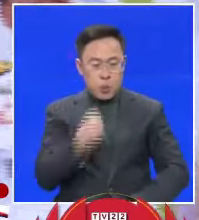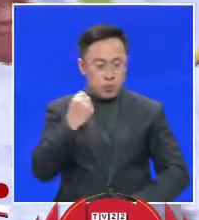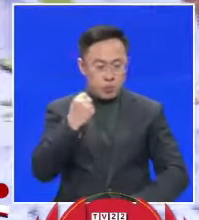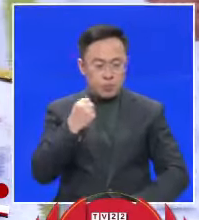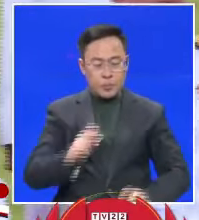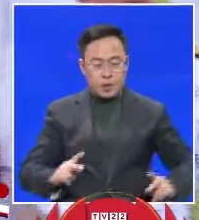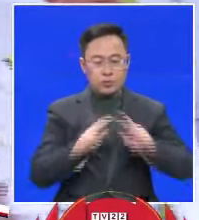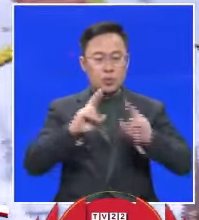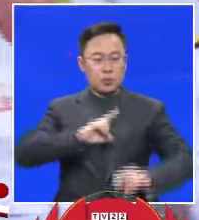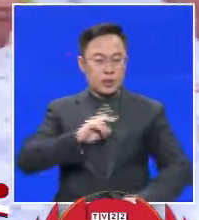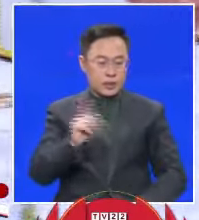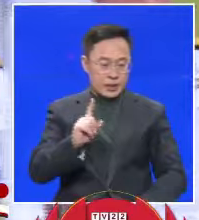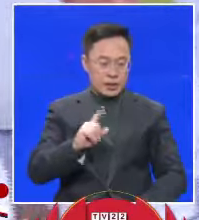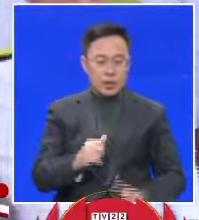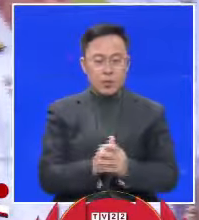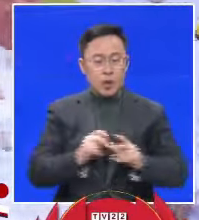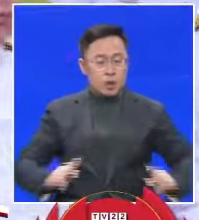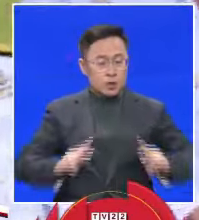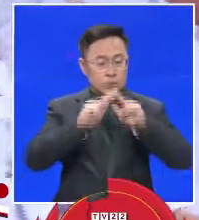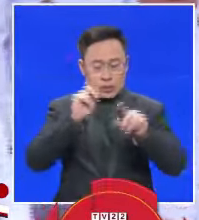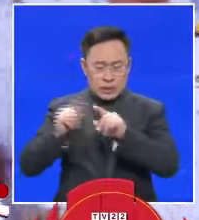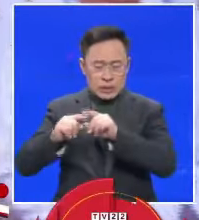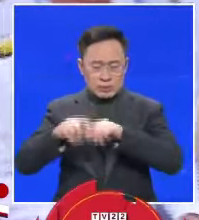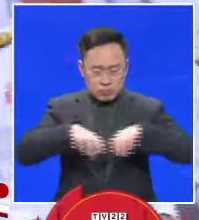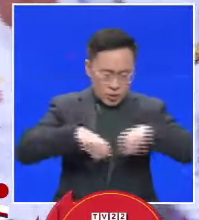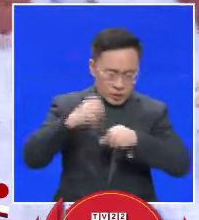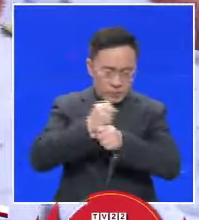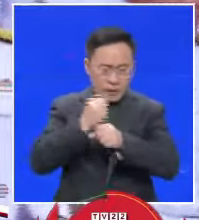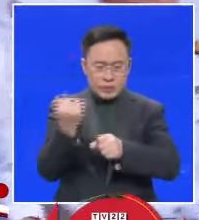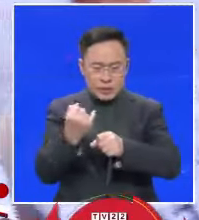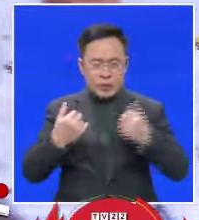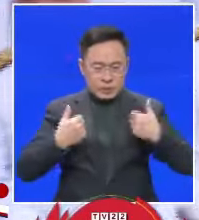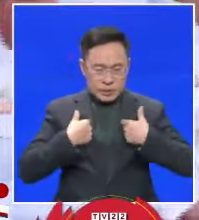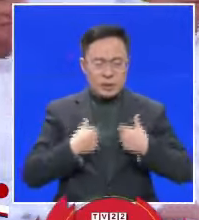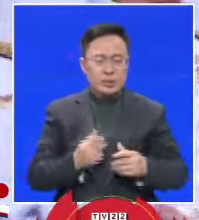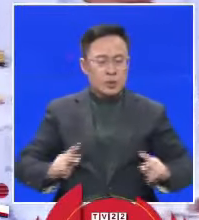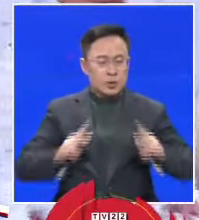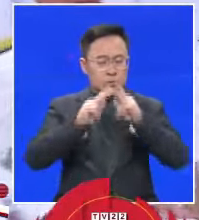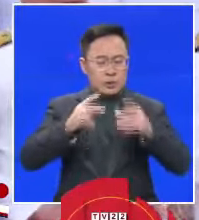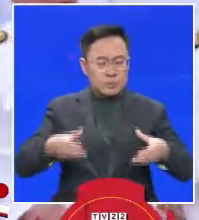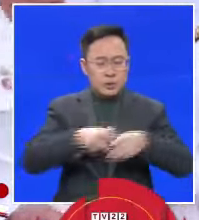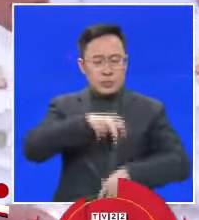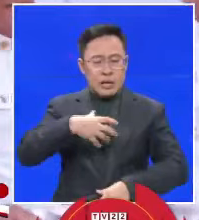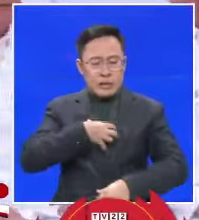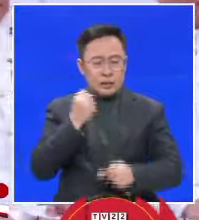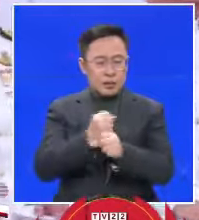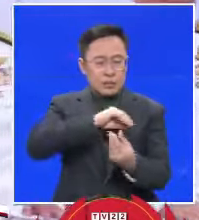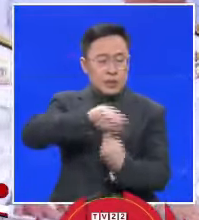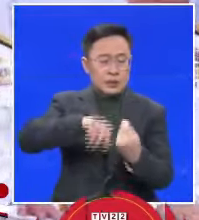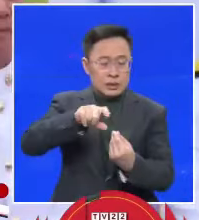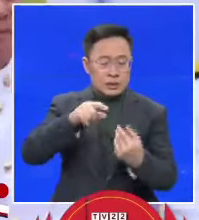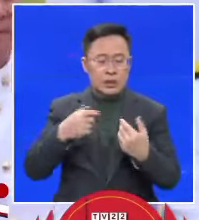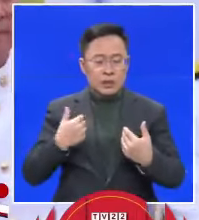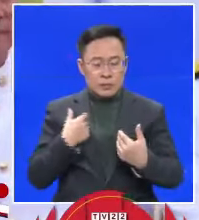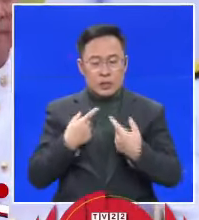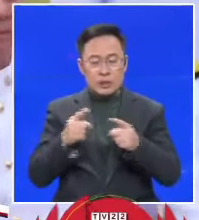ว่าโควต้ากระทรวงเนี่ยมันก็มีส่วนเหมือนกันนะกระทรวงที่เพื่อไทยต้องการที่จะกอบกู้เศรษฐกิจให้ฟื้นตัวกลับมา